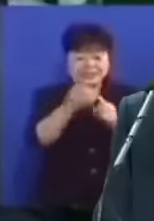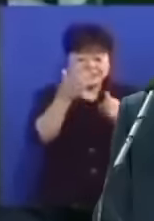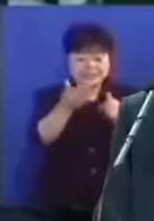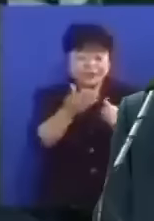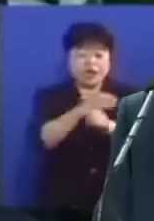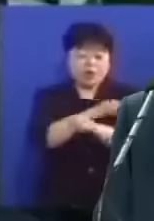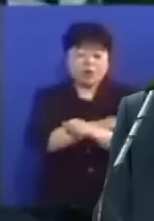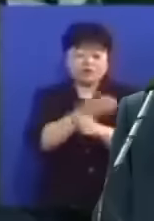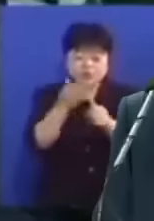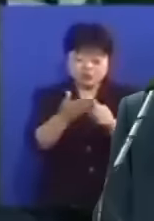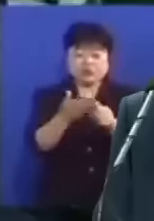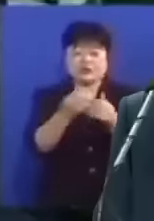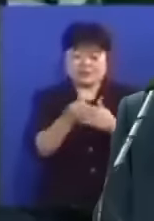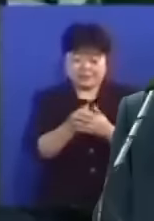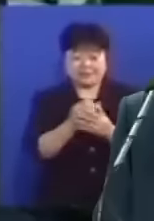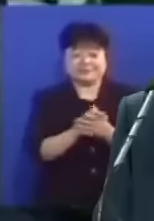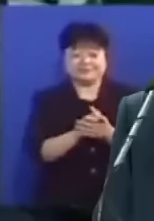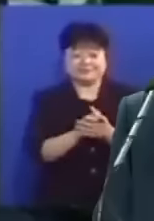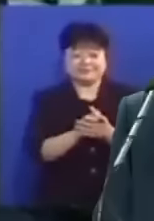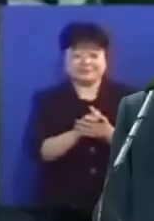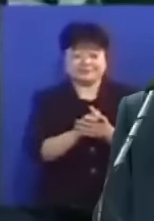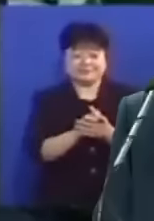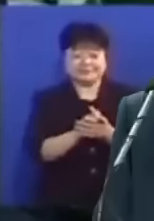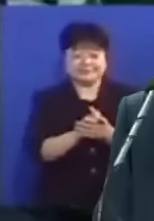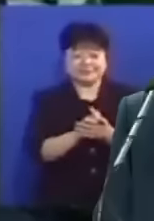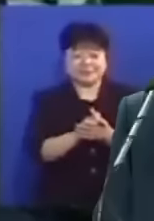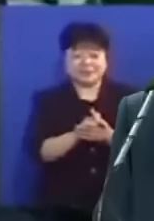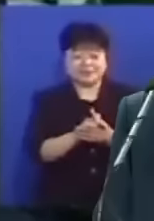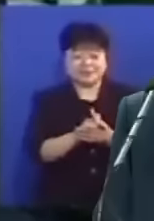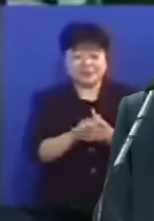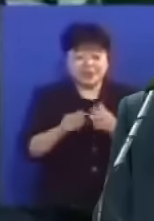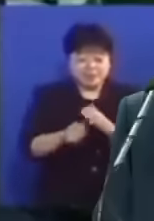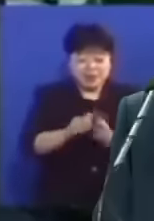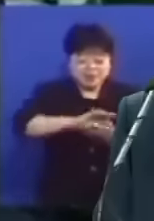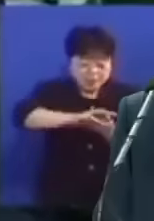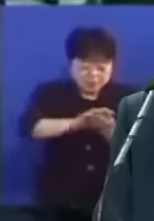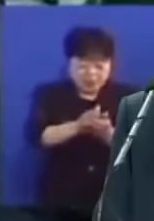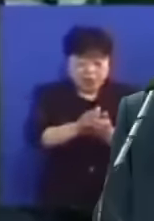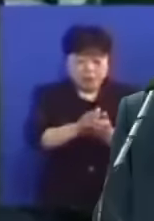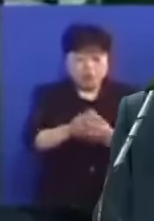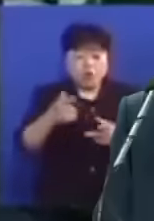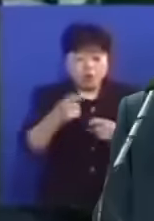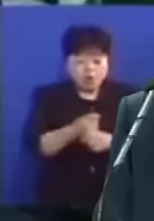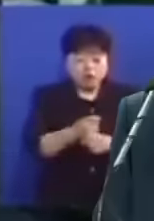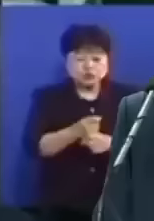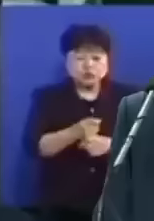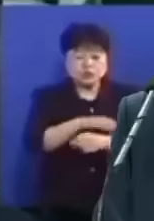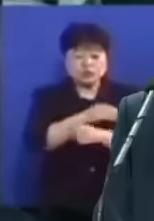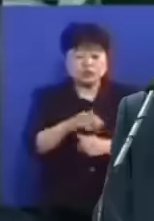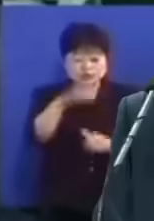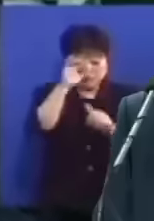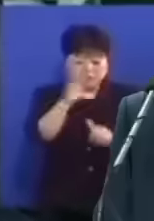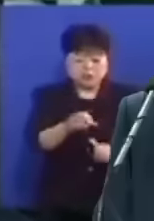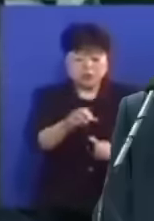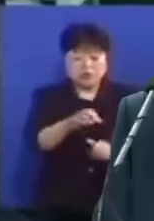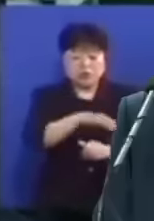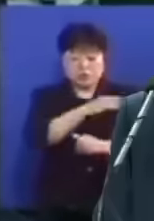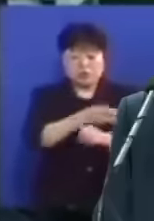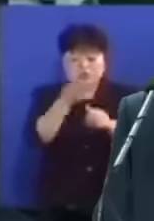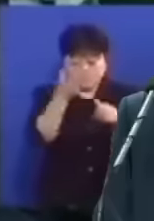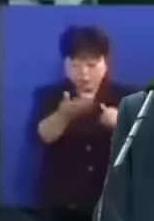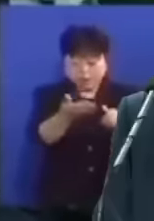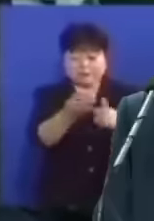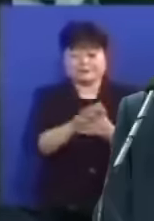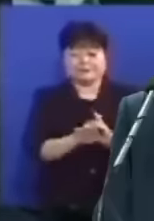하나님께로부터 권세를 받고 있기 때문인 것입니다. 내가 네게 뱀과 전갈을 밟으며 원수의 모든 능력을 제어할 권세를